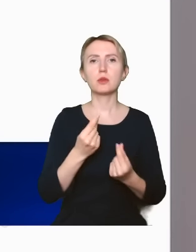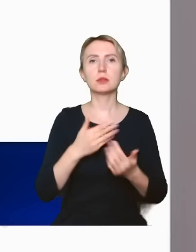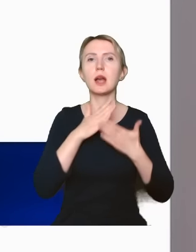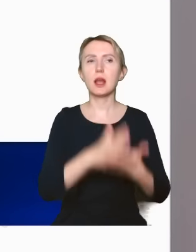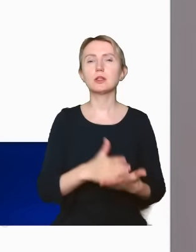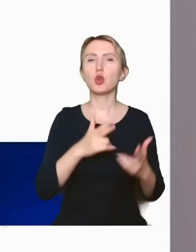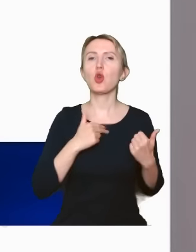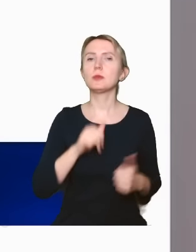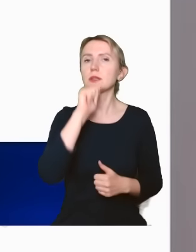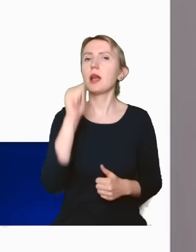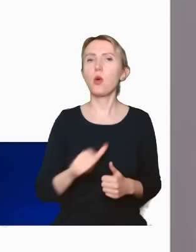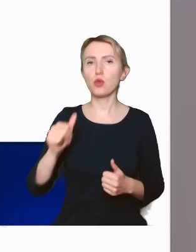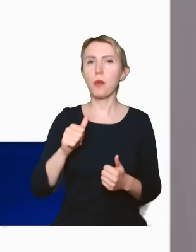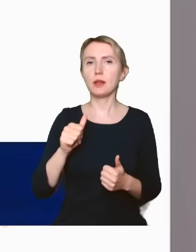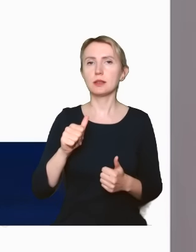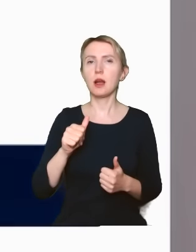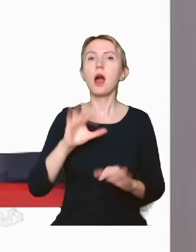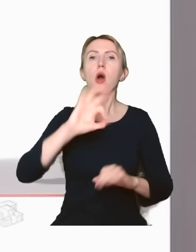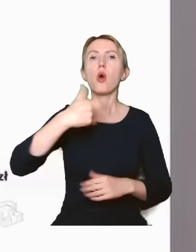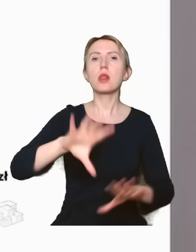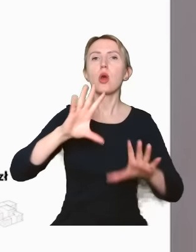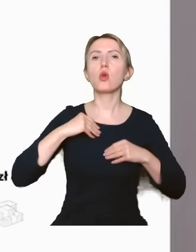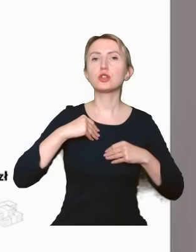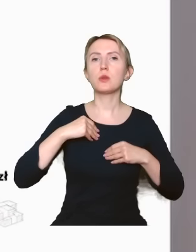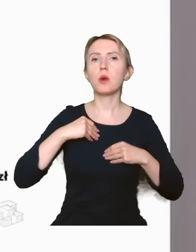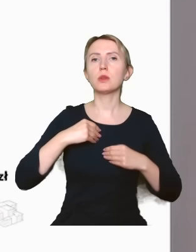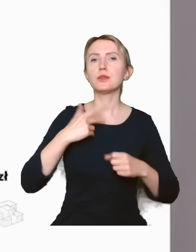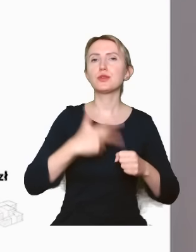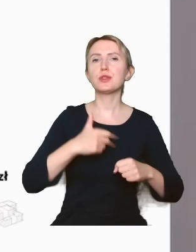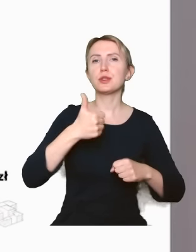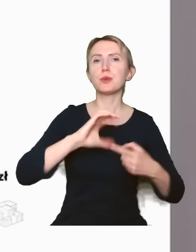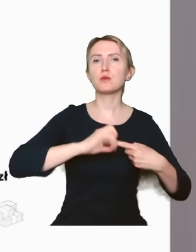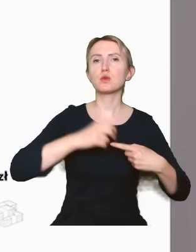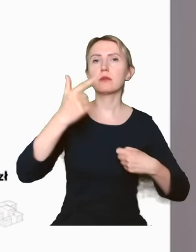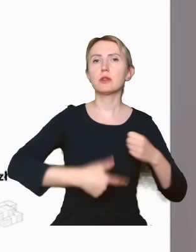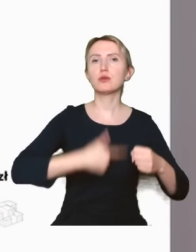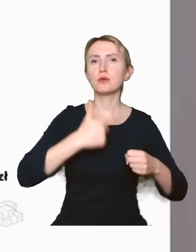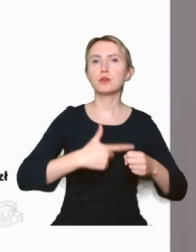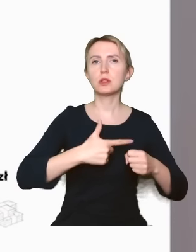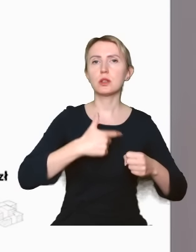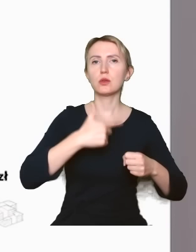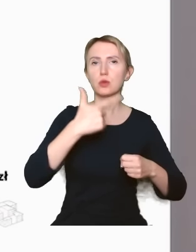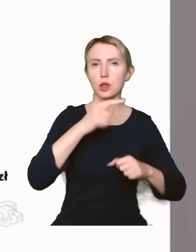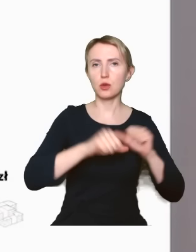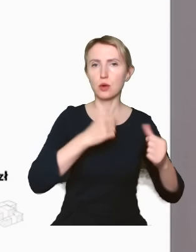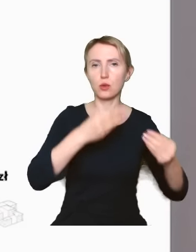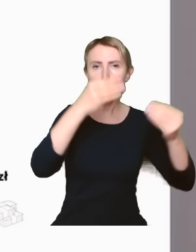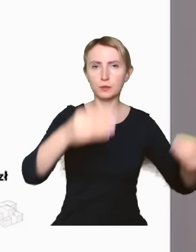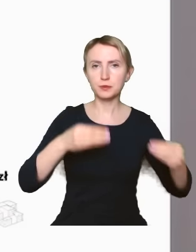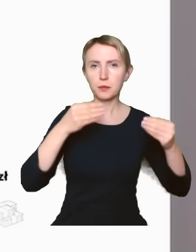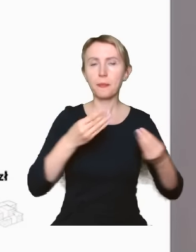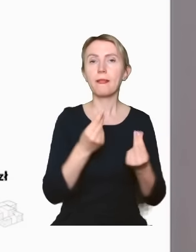Komisji Europejskiej Orlen otrzymał według stanu na 31 grudnia 2022 roku